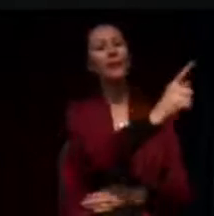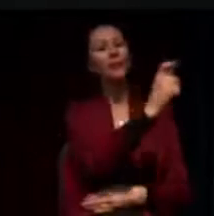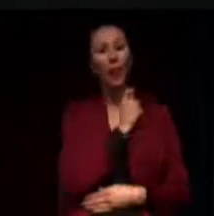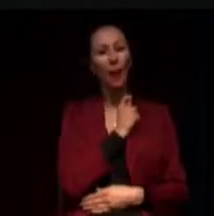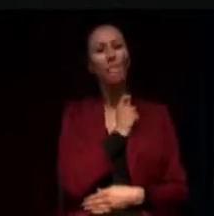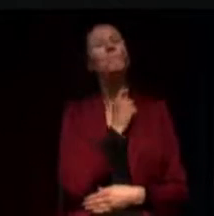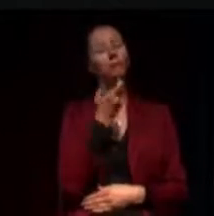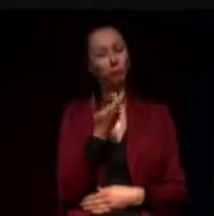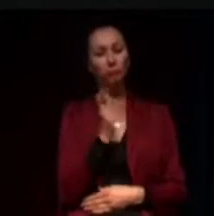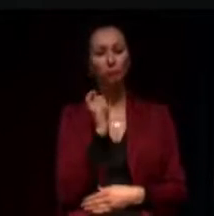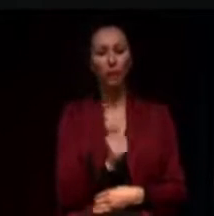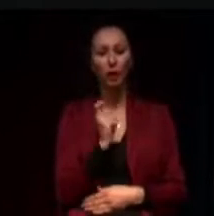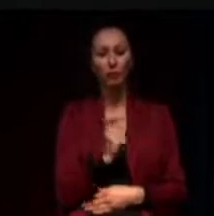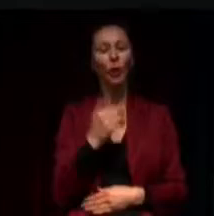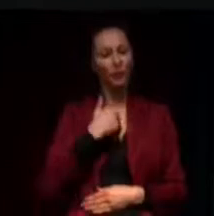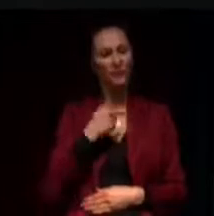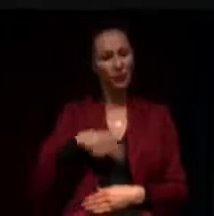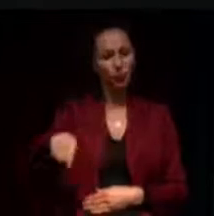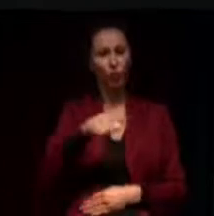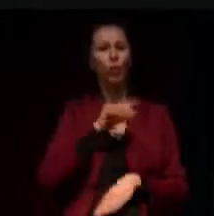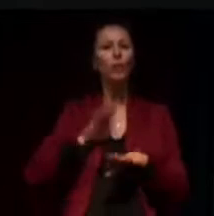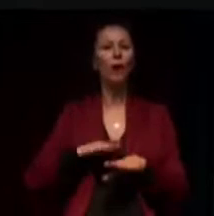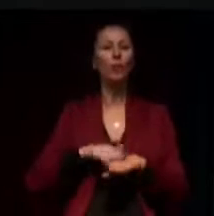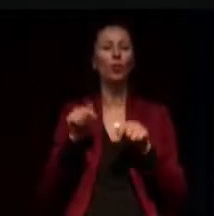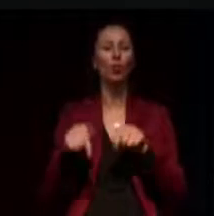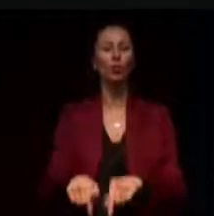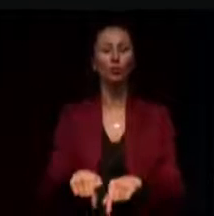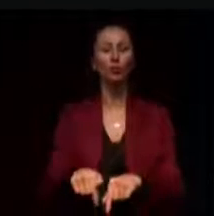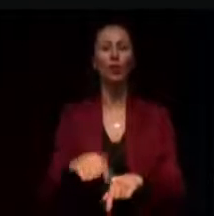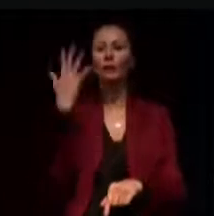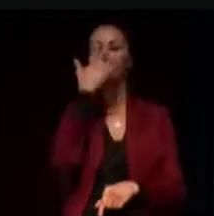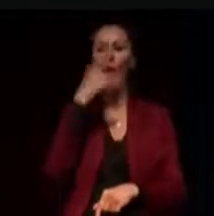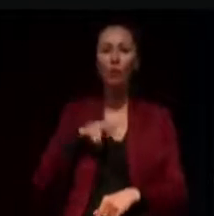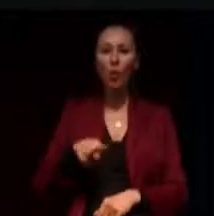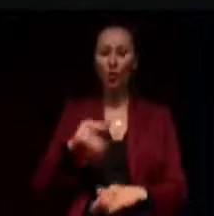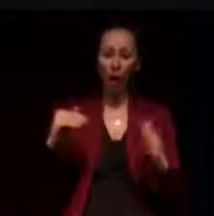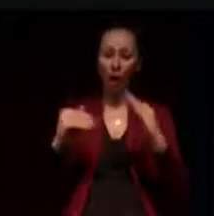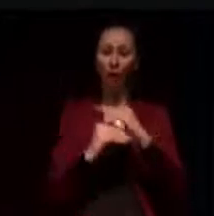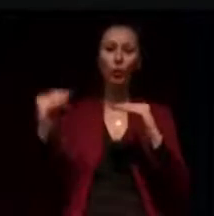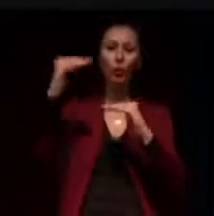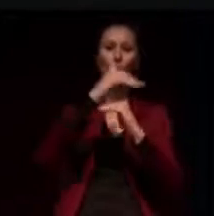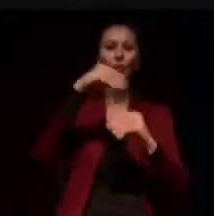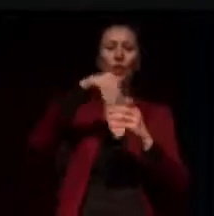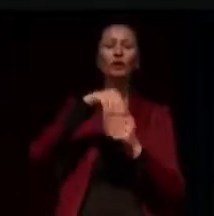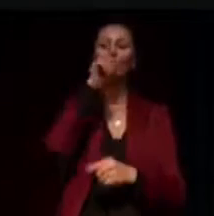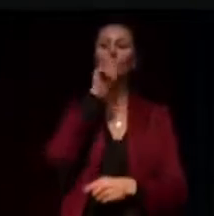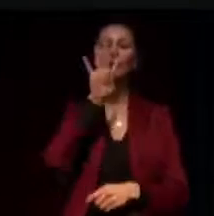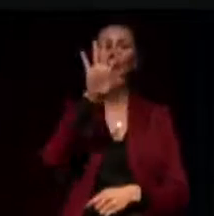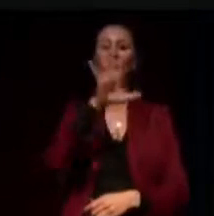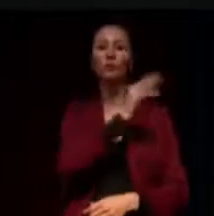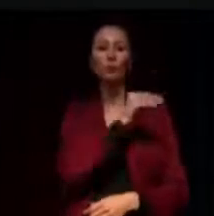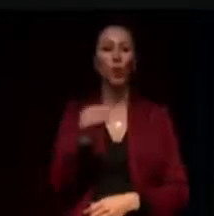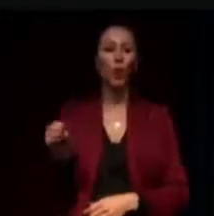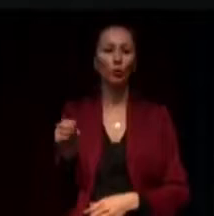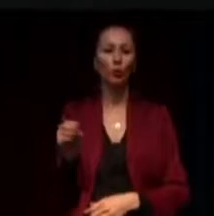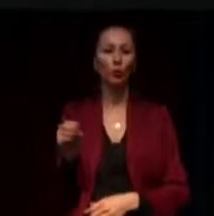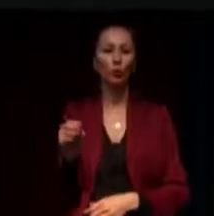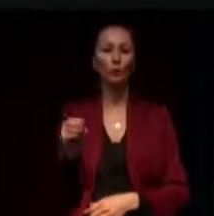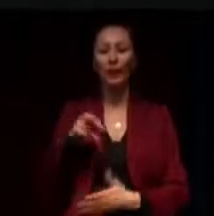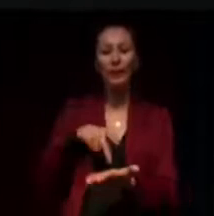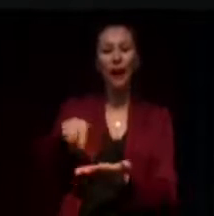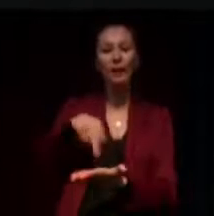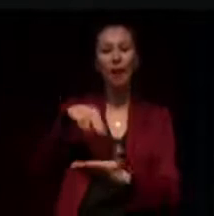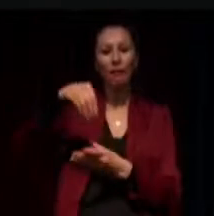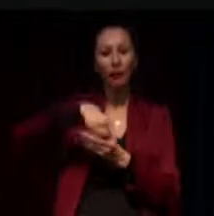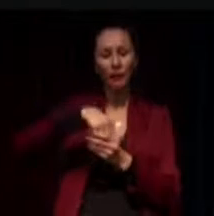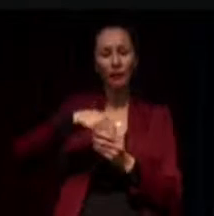bulunuyorlar mı? Bulunuyorlar. Biz de bunları yapıyoruz. Karayolu alt ve üst geçitleri için 145 milyon. Yaya